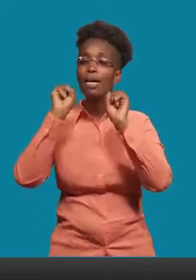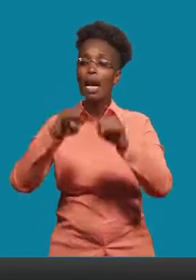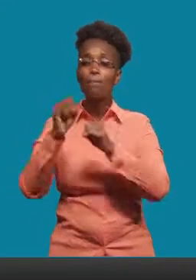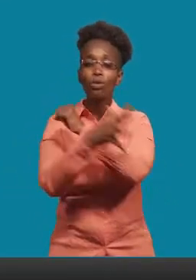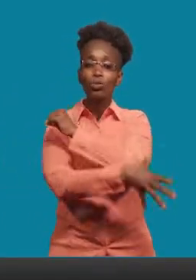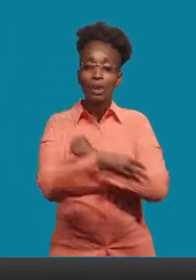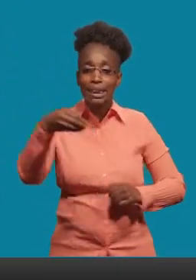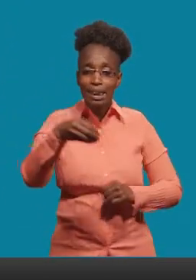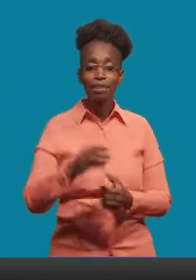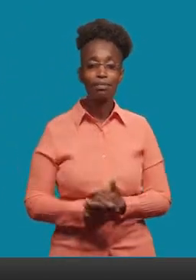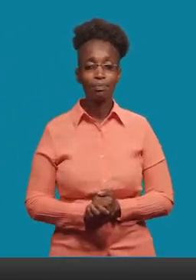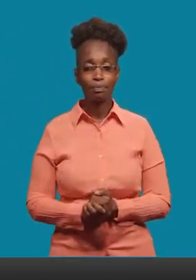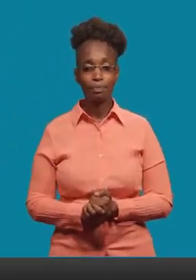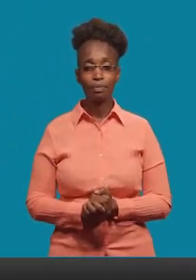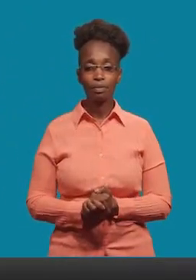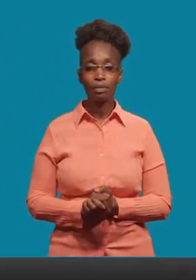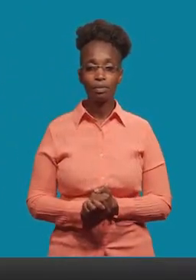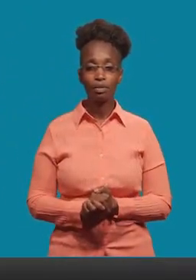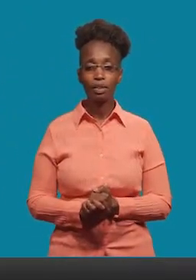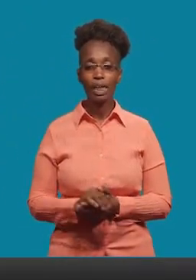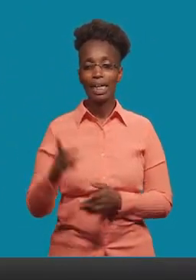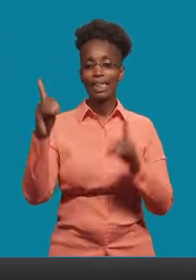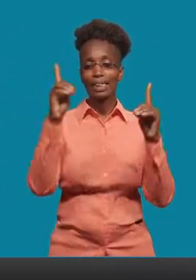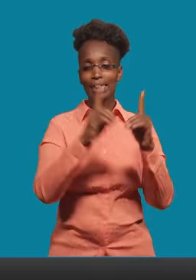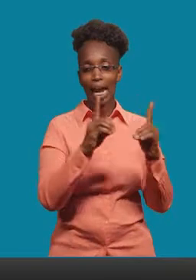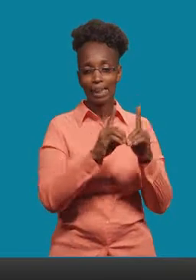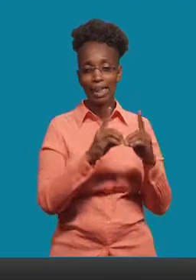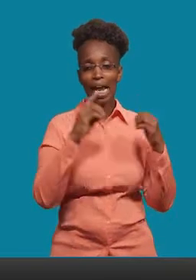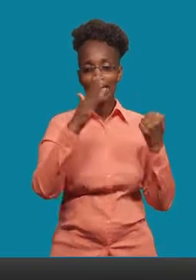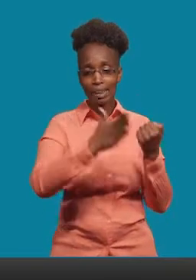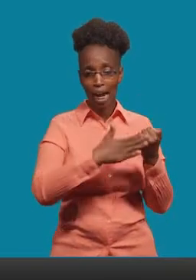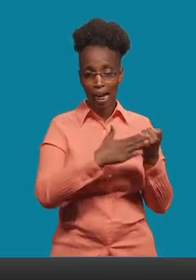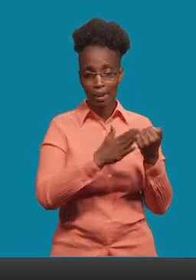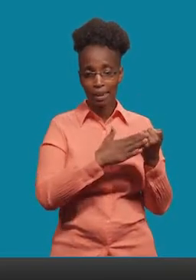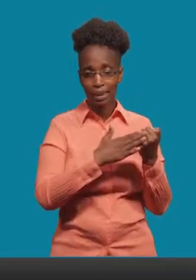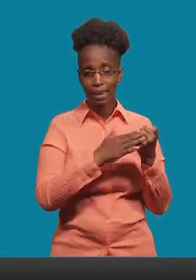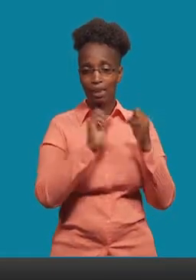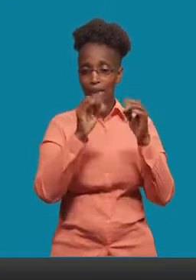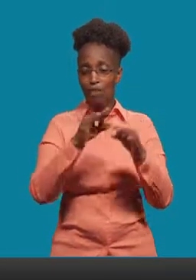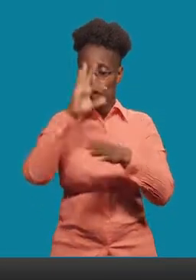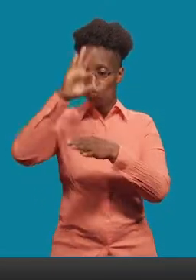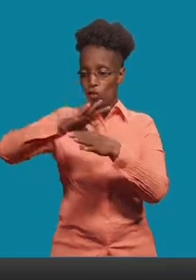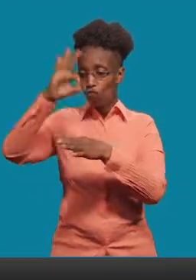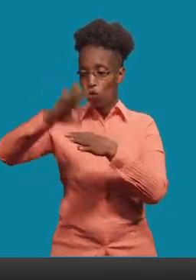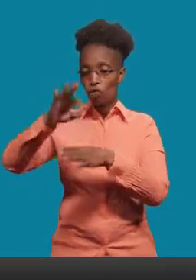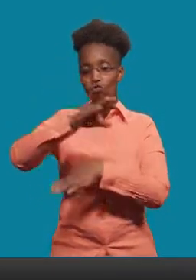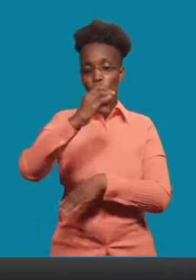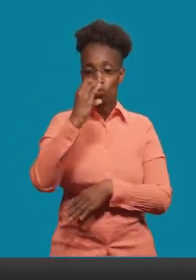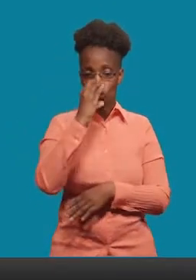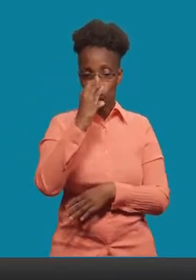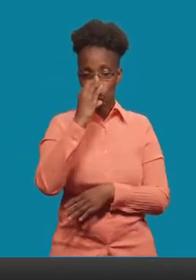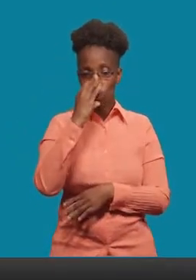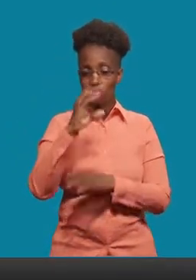washindwe kuiba kura hata moja. Kubaliana tarehe 9 kura yetu tukipigia William